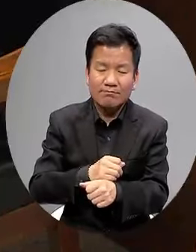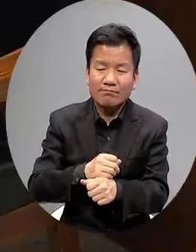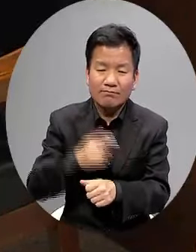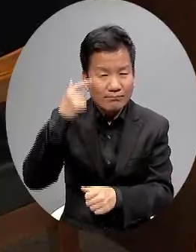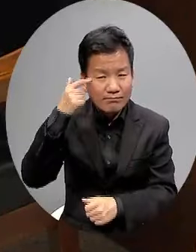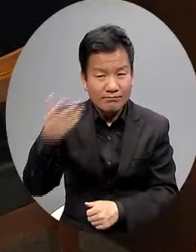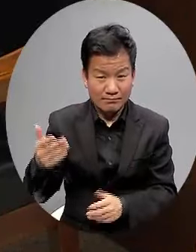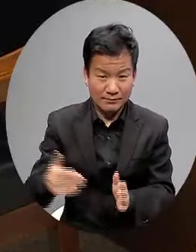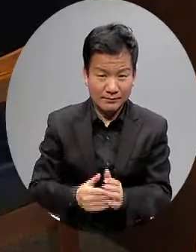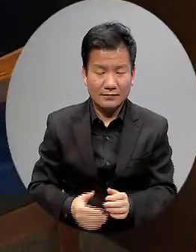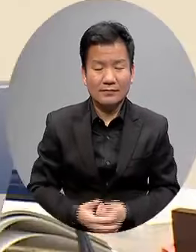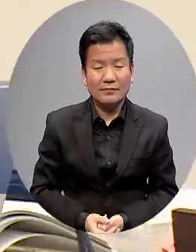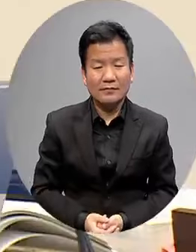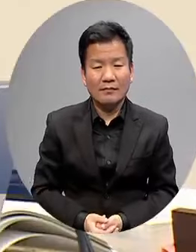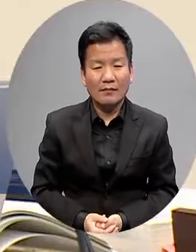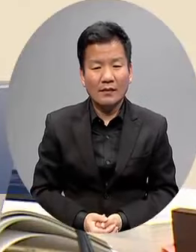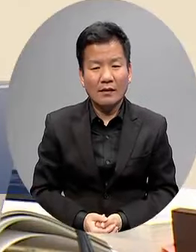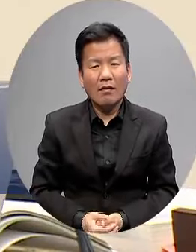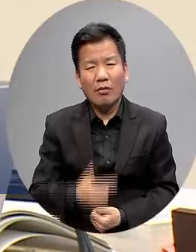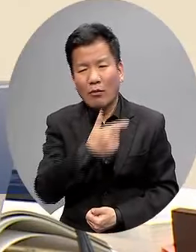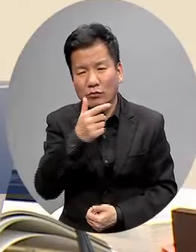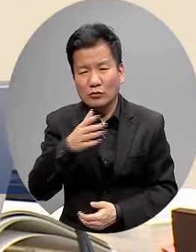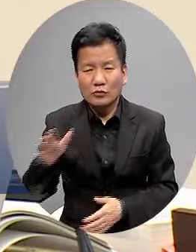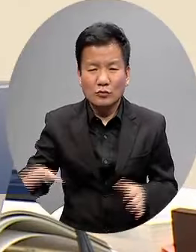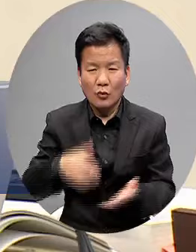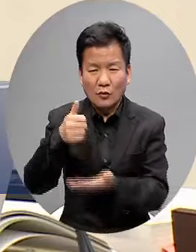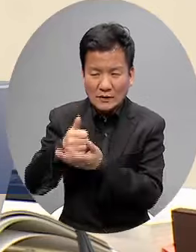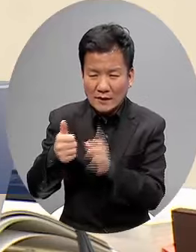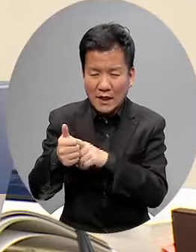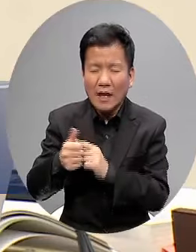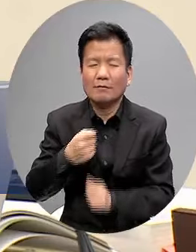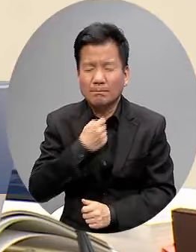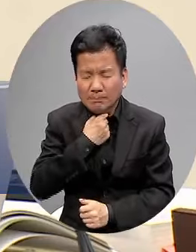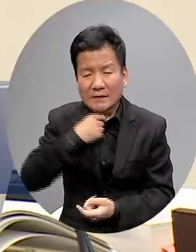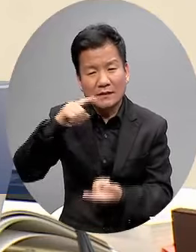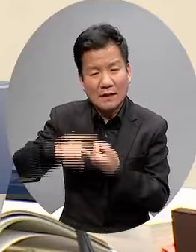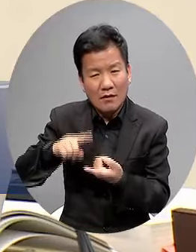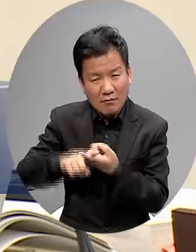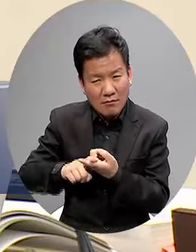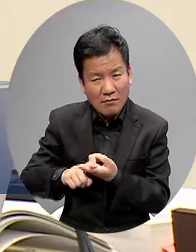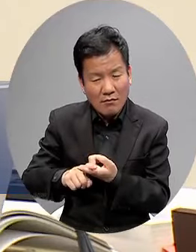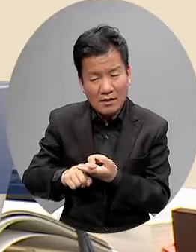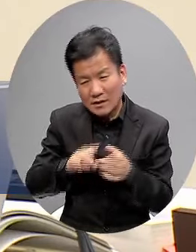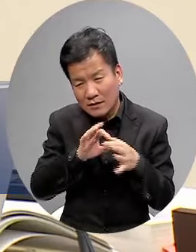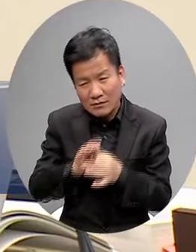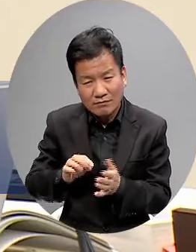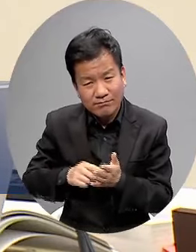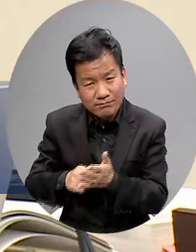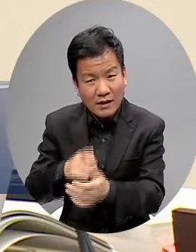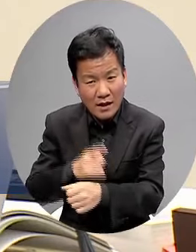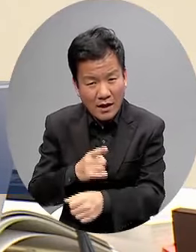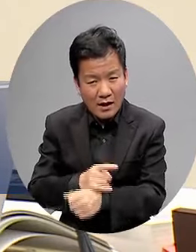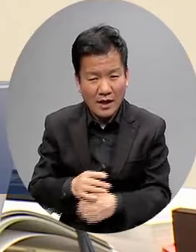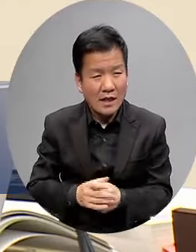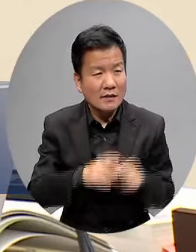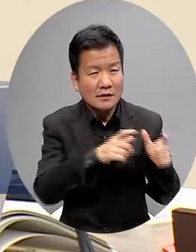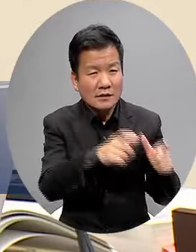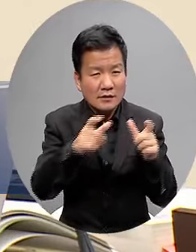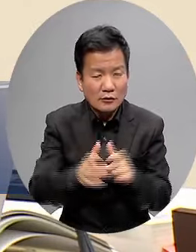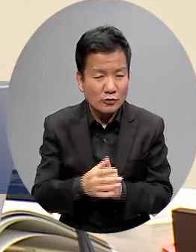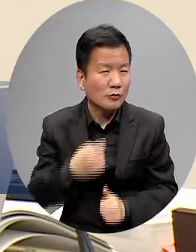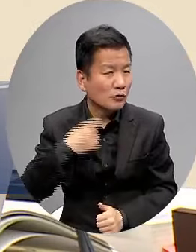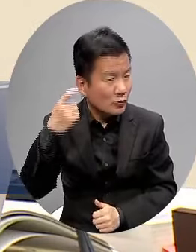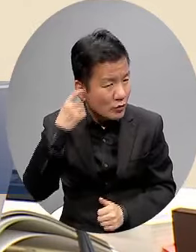물었습니다 너무 지사님의 의중대로 가는 거 아닌가 그 지역의 목소리도 한쪽